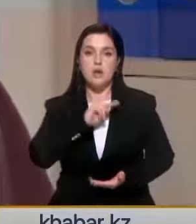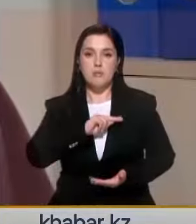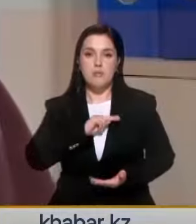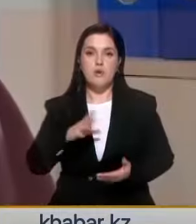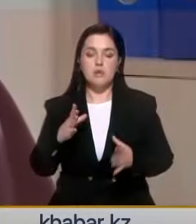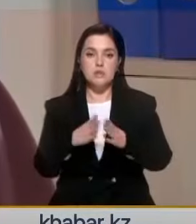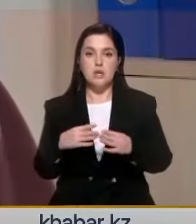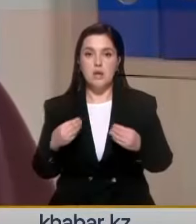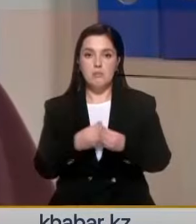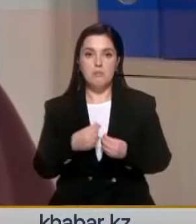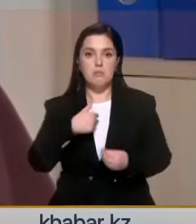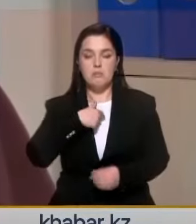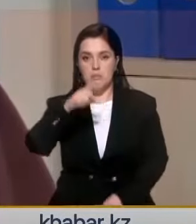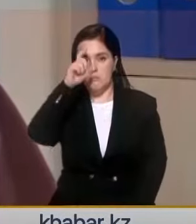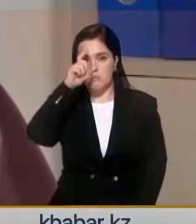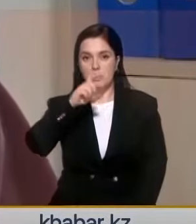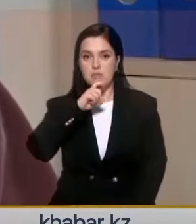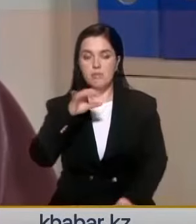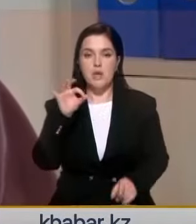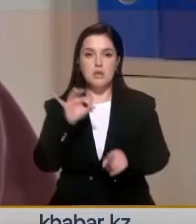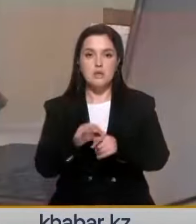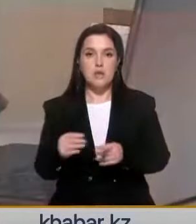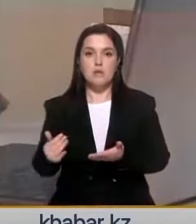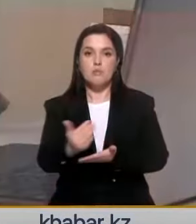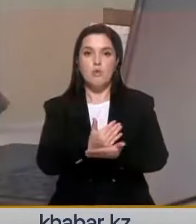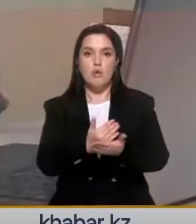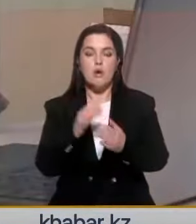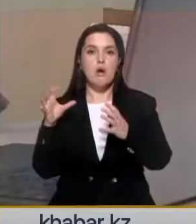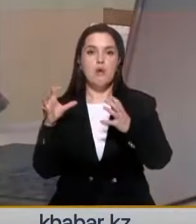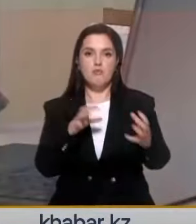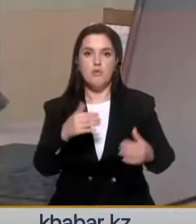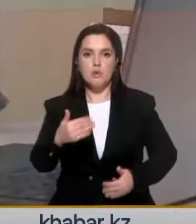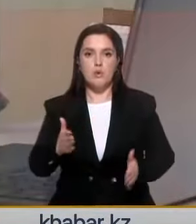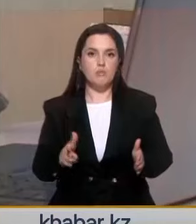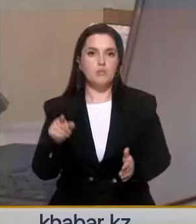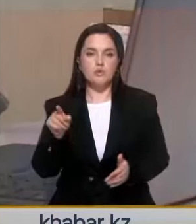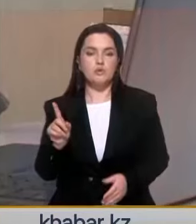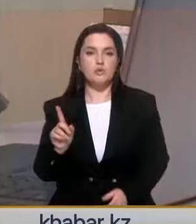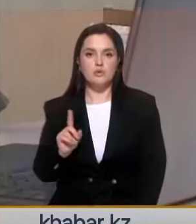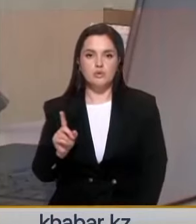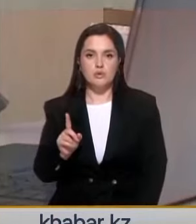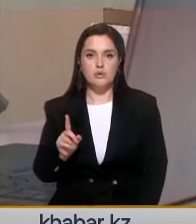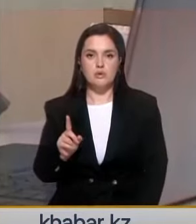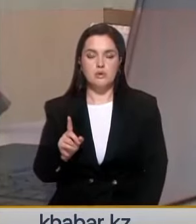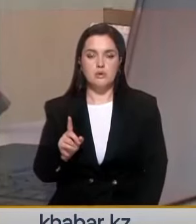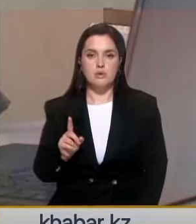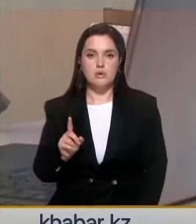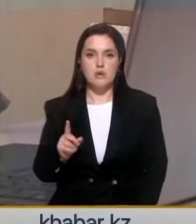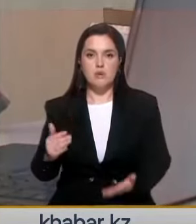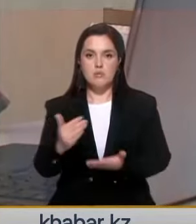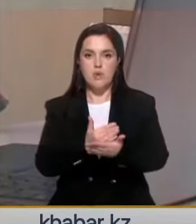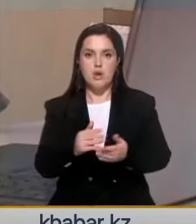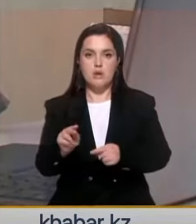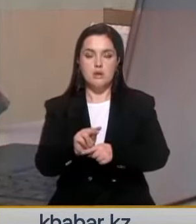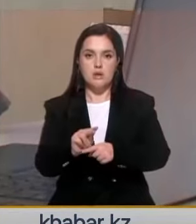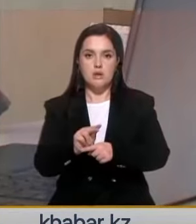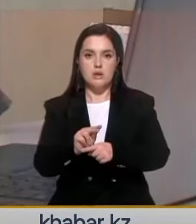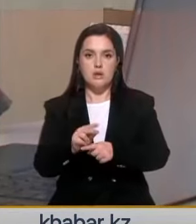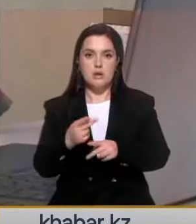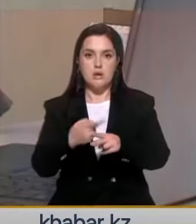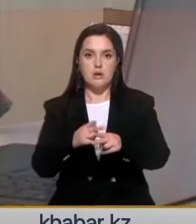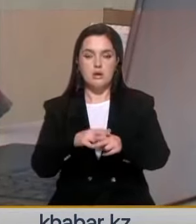семьёй мне непонятна цель сбора в автобусах практически все вот Кто ведёт лечение сборно лечени детей все ведут